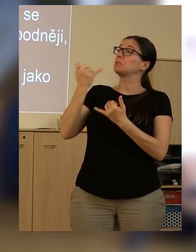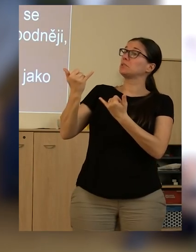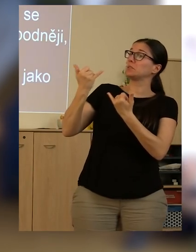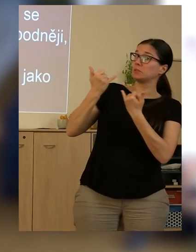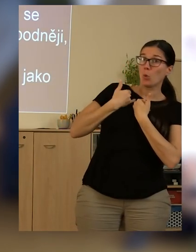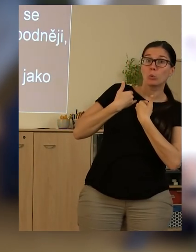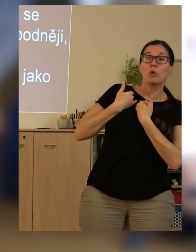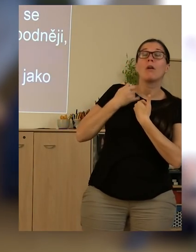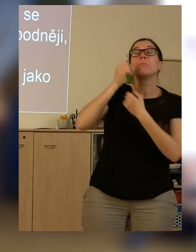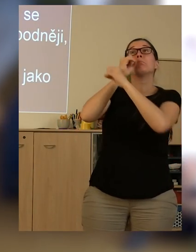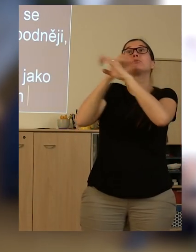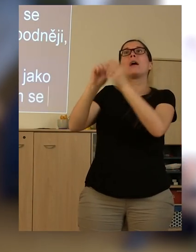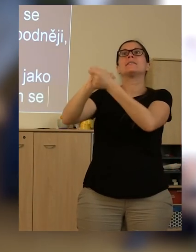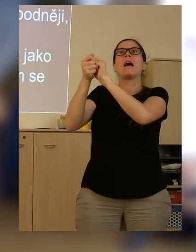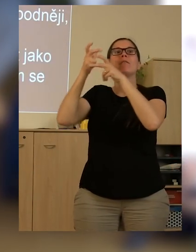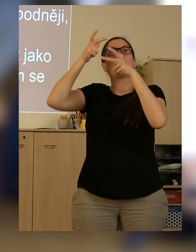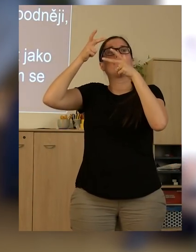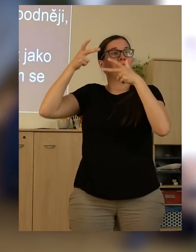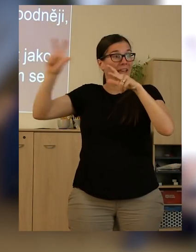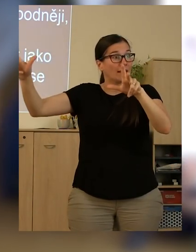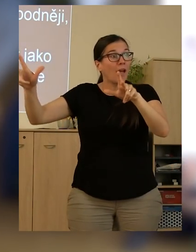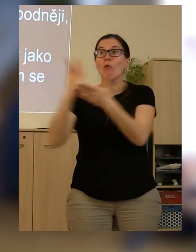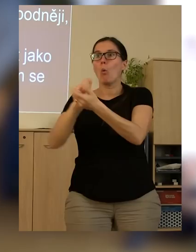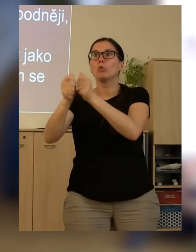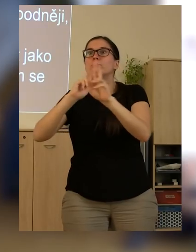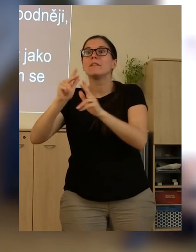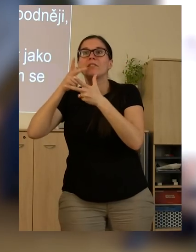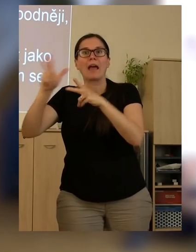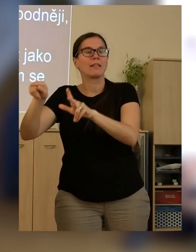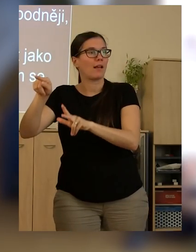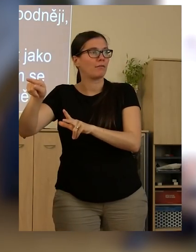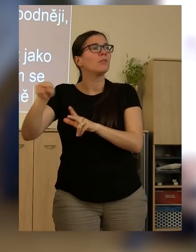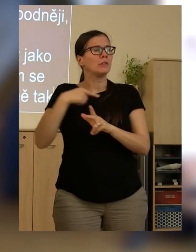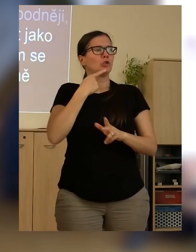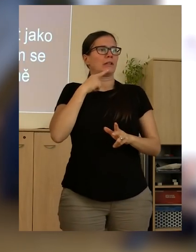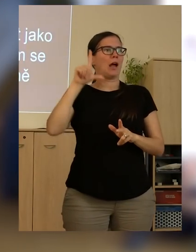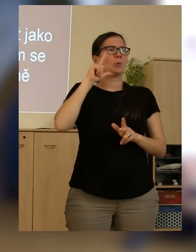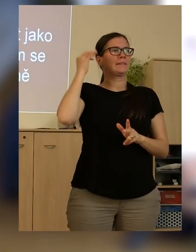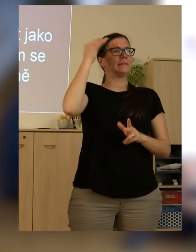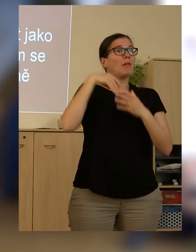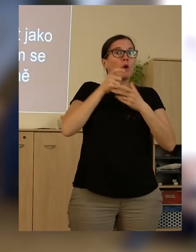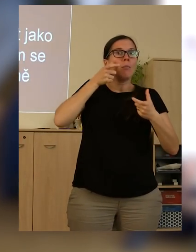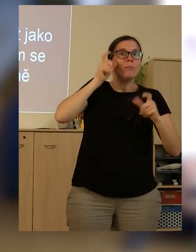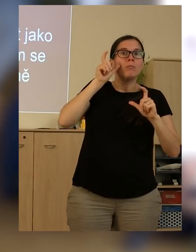promění v liánu. Jo? To je vlastně takzvaně lucidní sen.